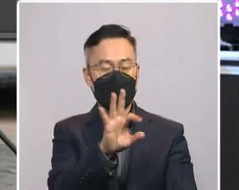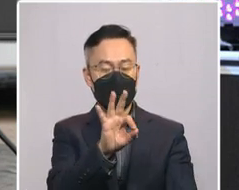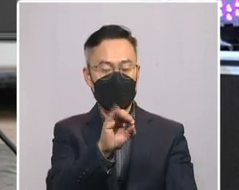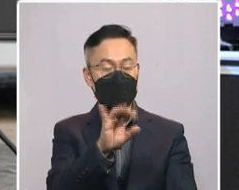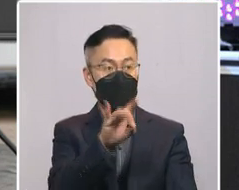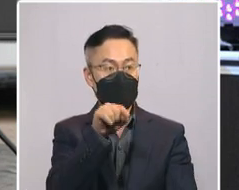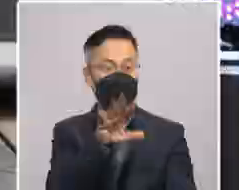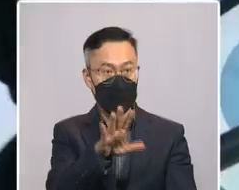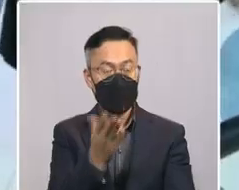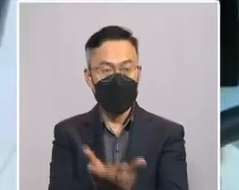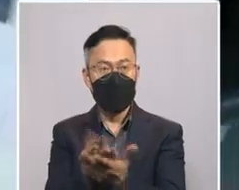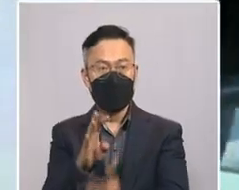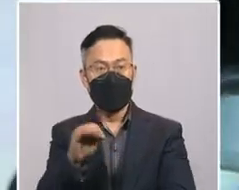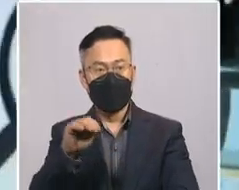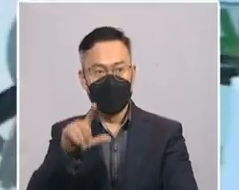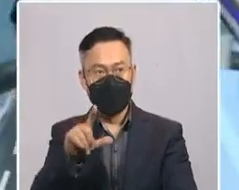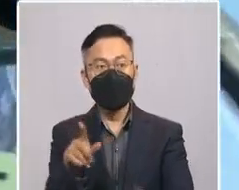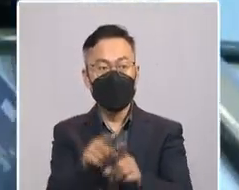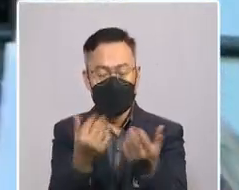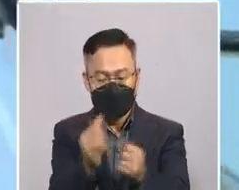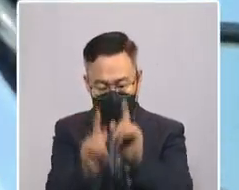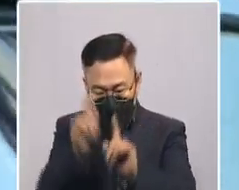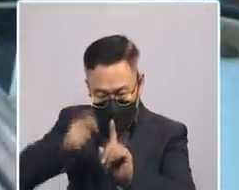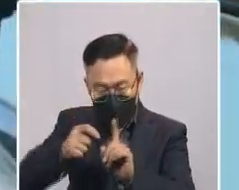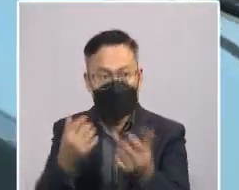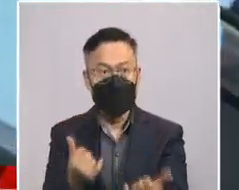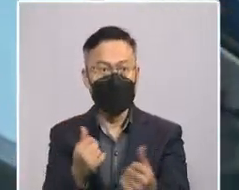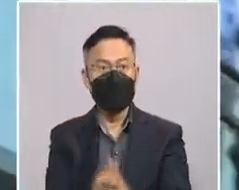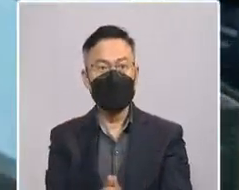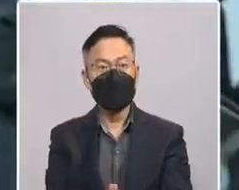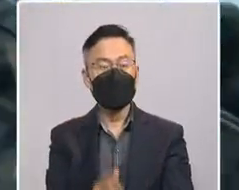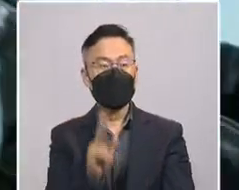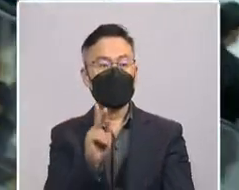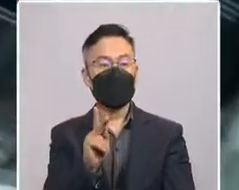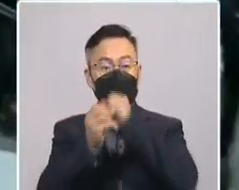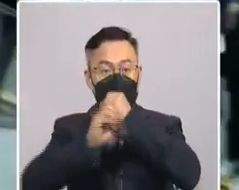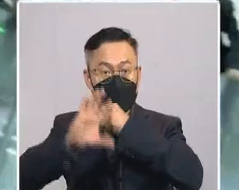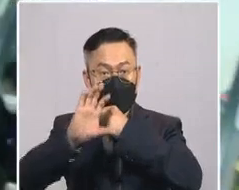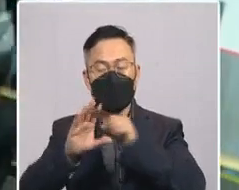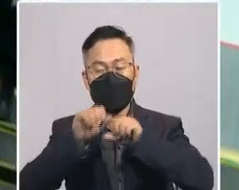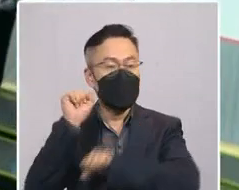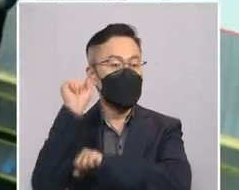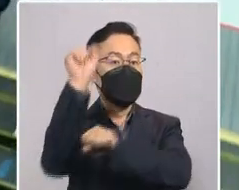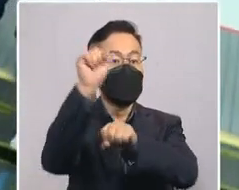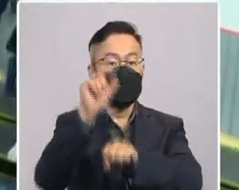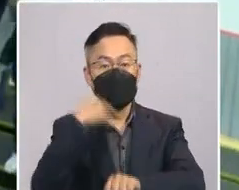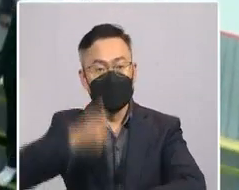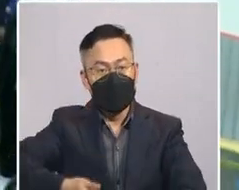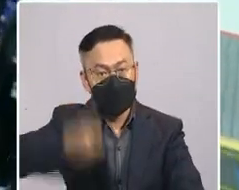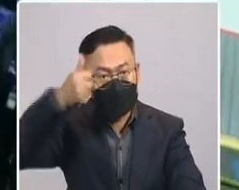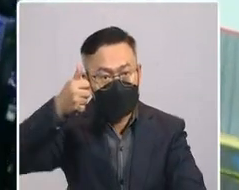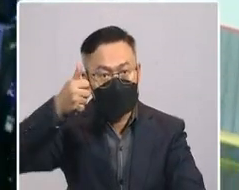ล้าน 234,000 บาทค่ะซึ่งจนถึงขณะนี้ค่ะอย่างที่บอกไปว่ากสทช.นะคะยังไม่มีการประกาศรายชื่อผู้ช